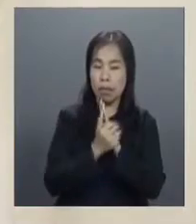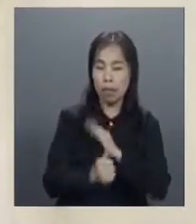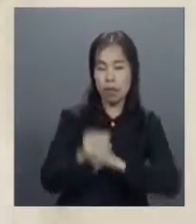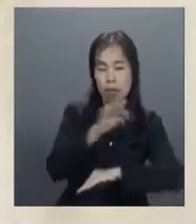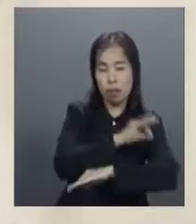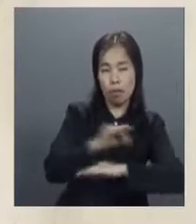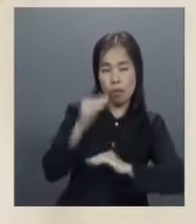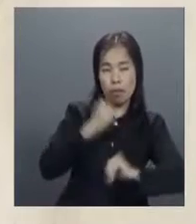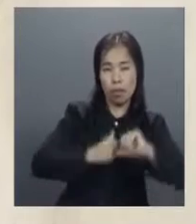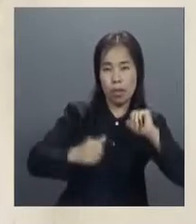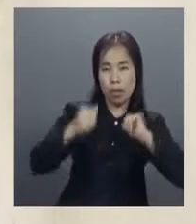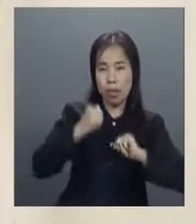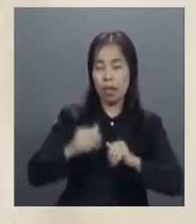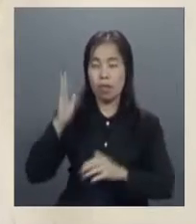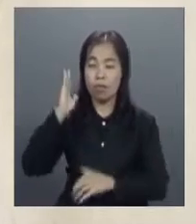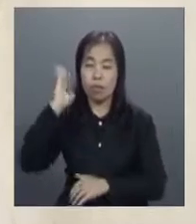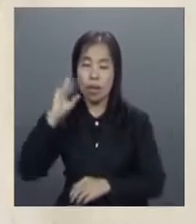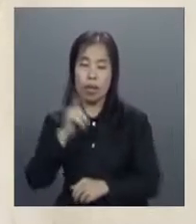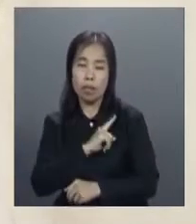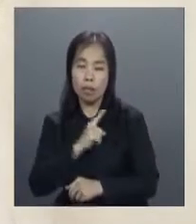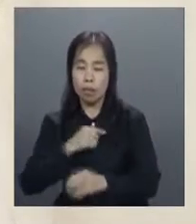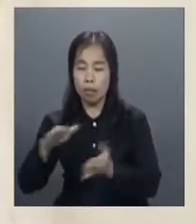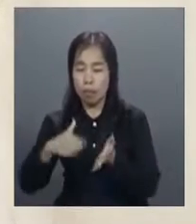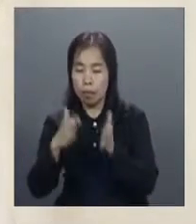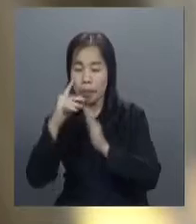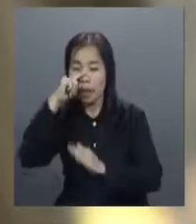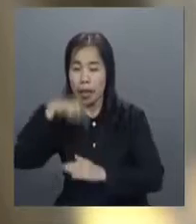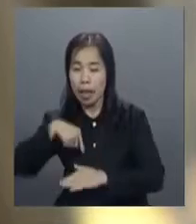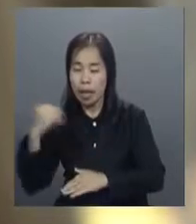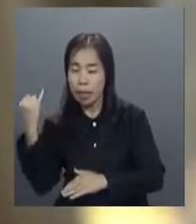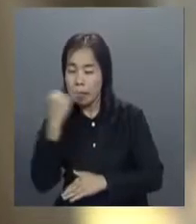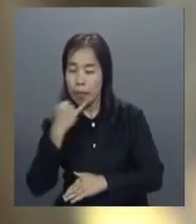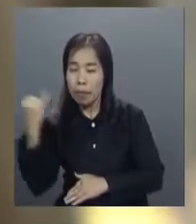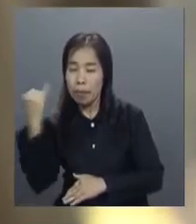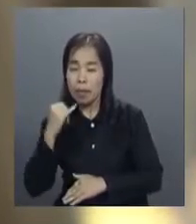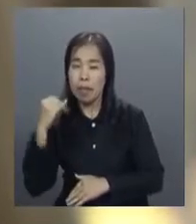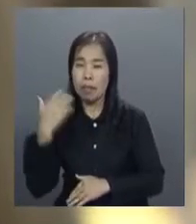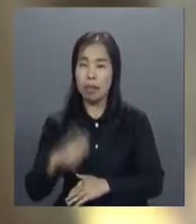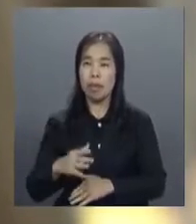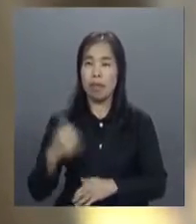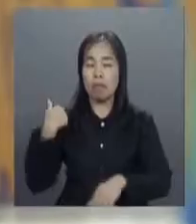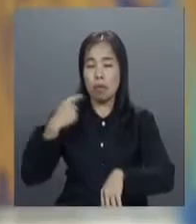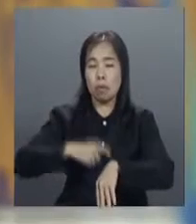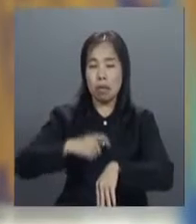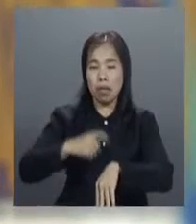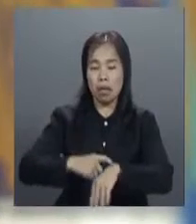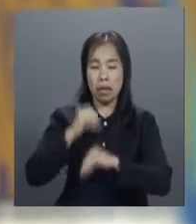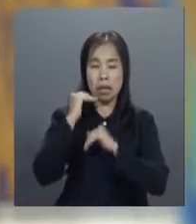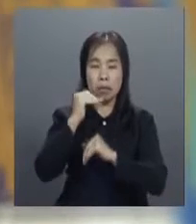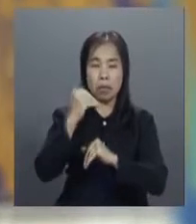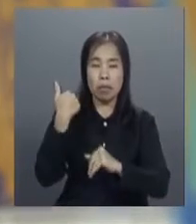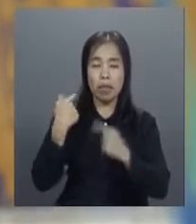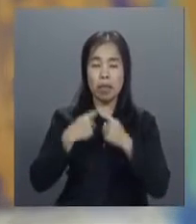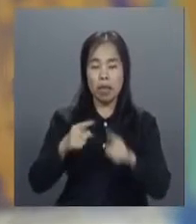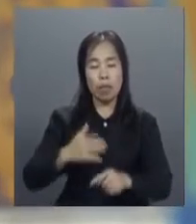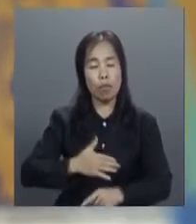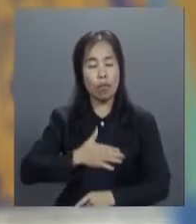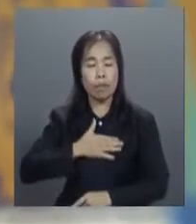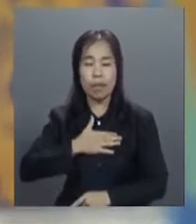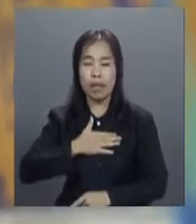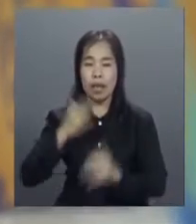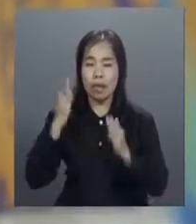ครส่วนกฤษณะรับผิดชอบลายไทยประยุกต์แม้ท้าทายฝีมือและแข่งกับเวลาหากแลกความภูมิใจของศิลปิน